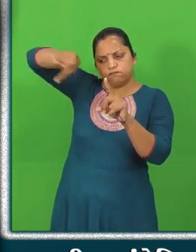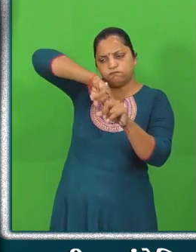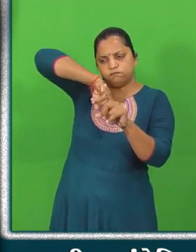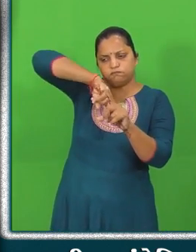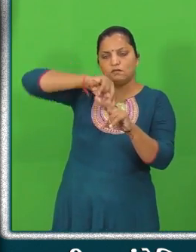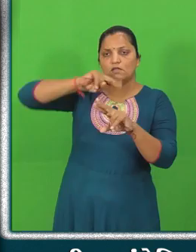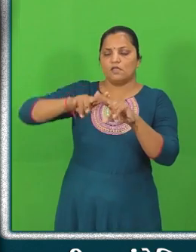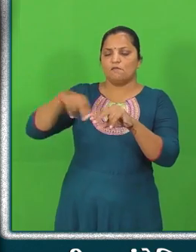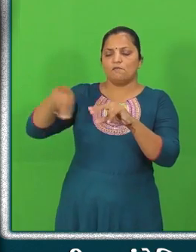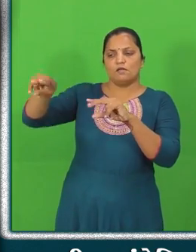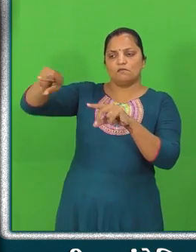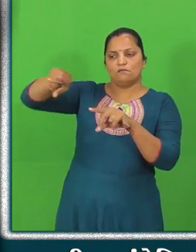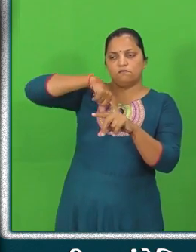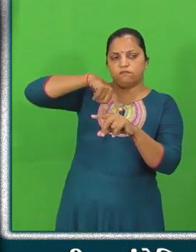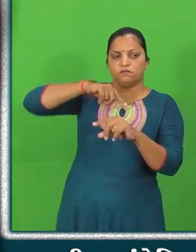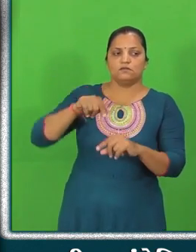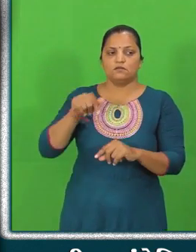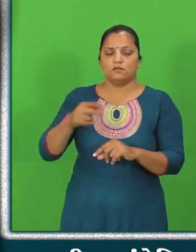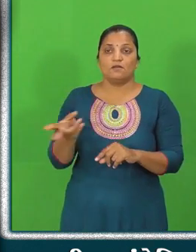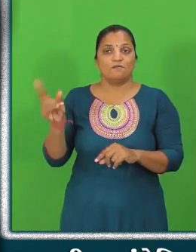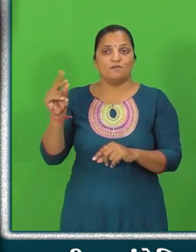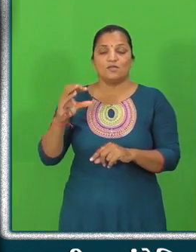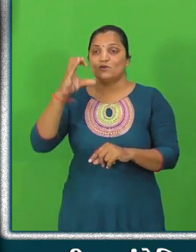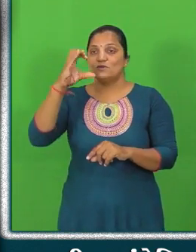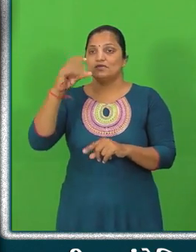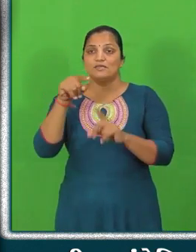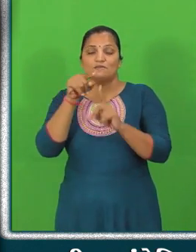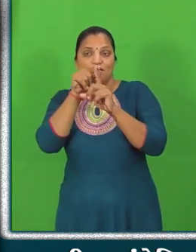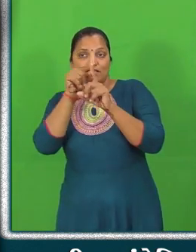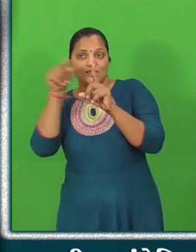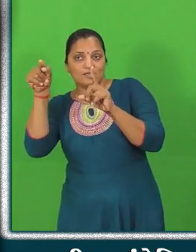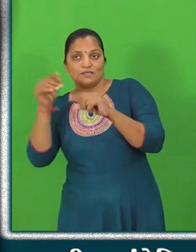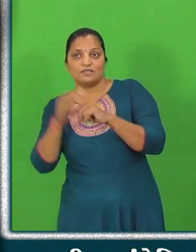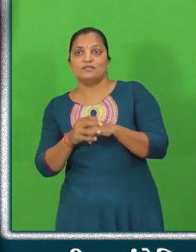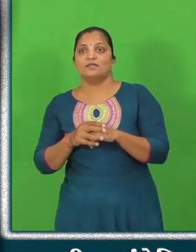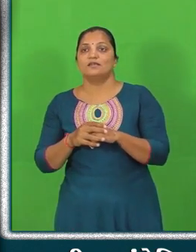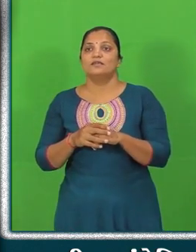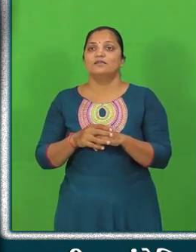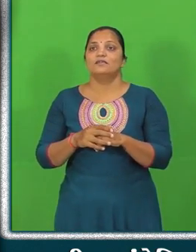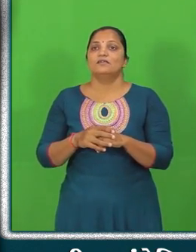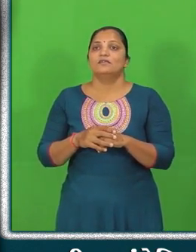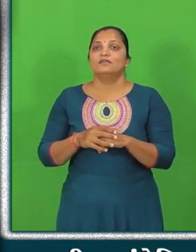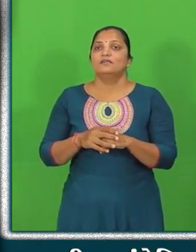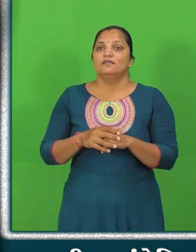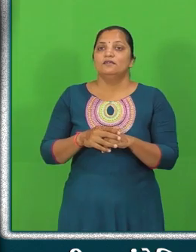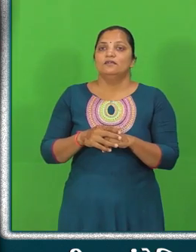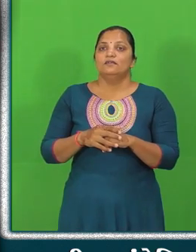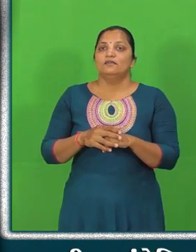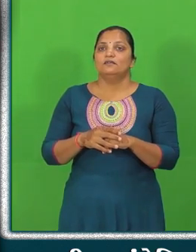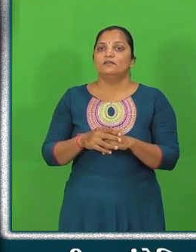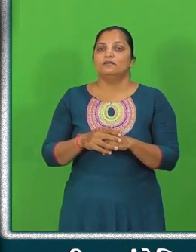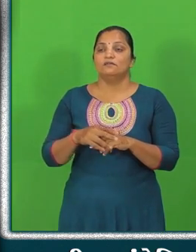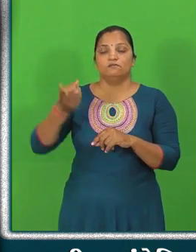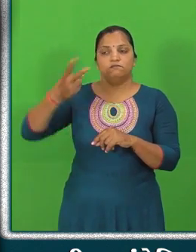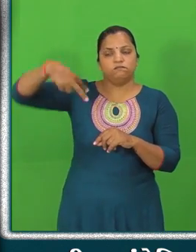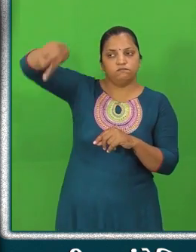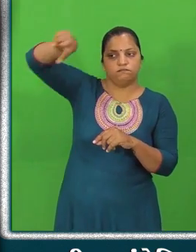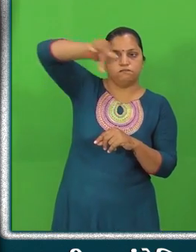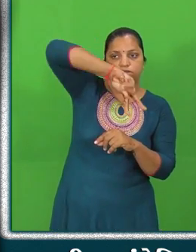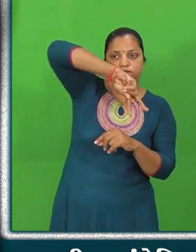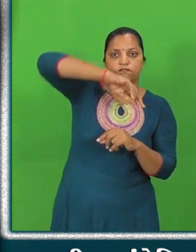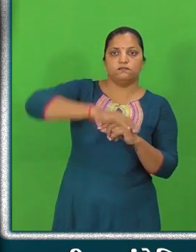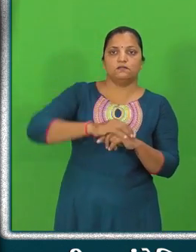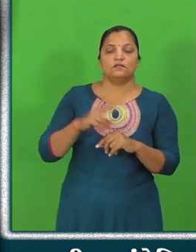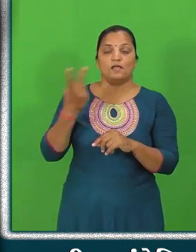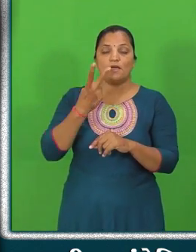પામી અને એફ માંથી પસાર થાય, બીજું કિરણ સી માંથી પસાર થતું કિરણ. અહીંયા આપાત ક્રિયા રીસા ઉપર ત્યાંથી આપણે પાછું વળતું કિરણ